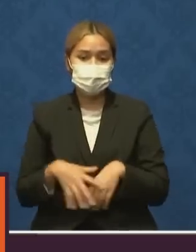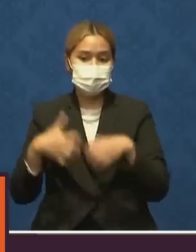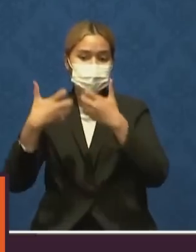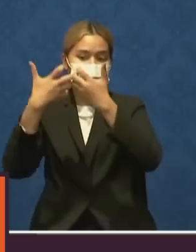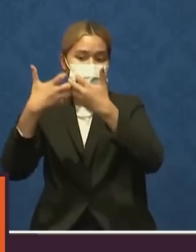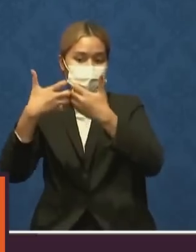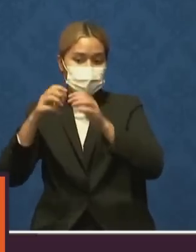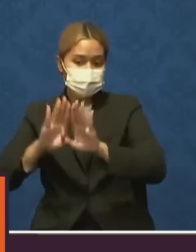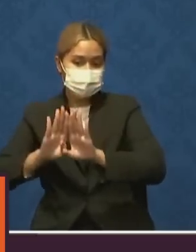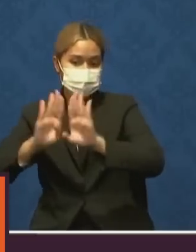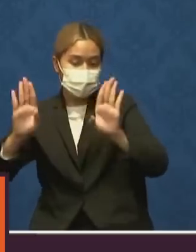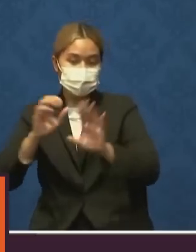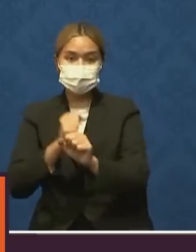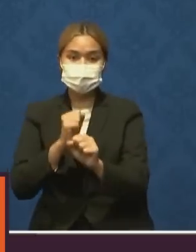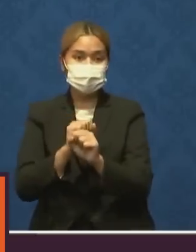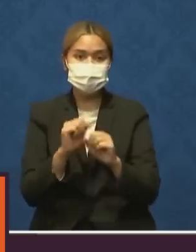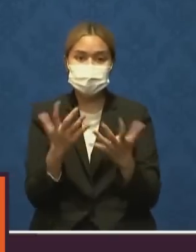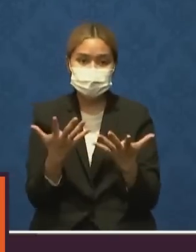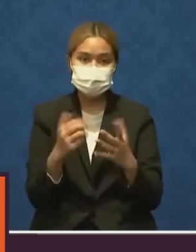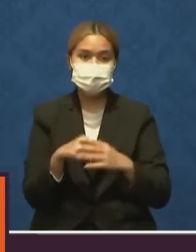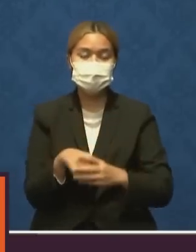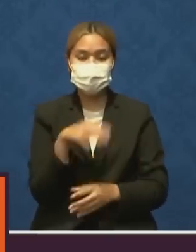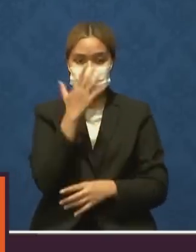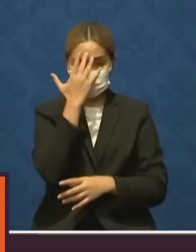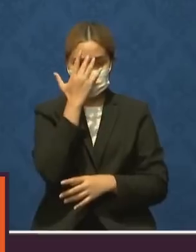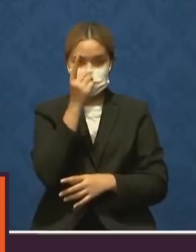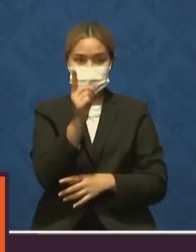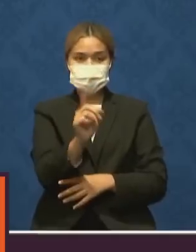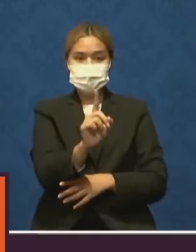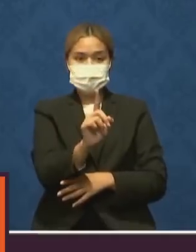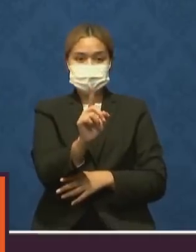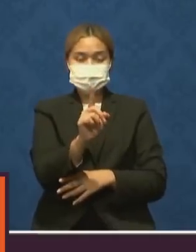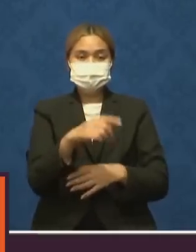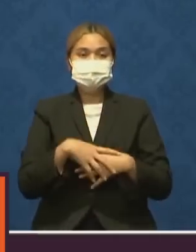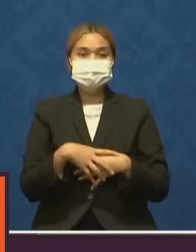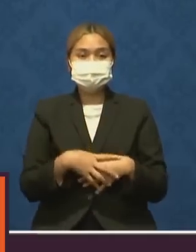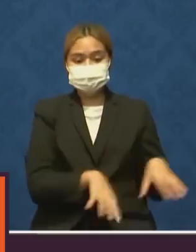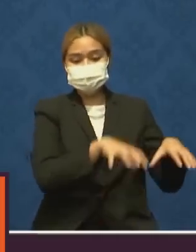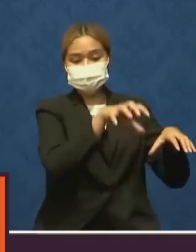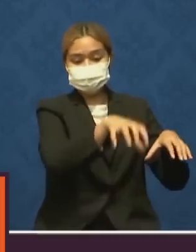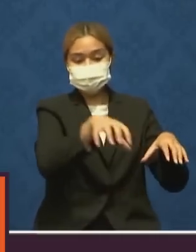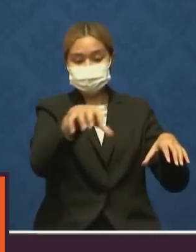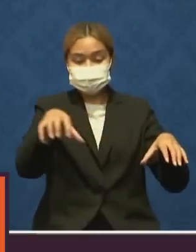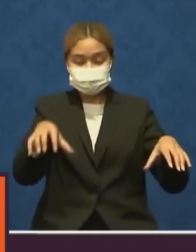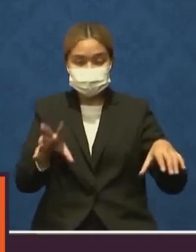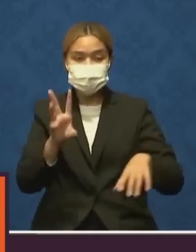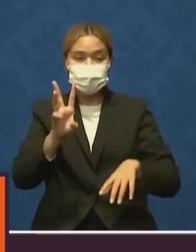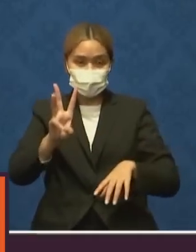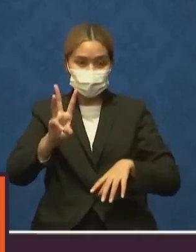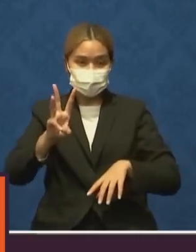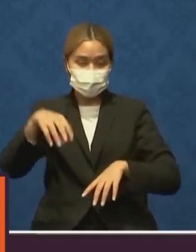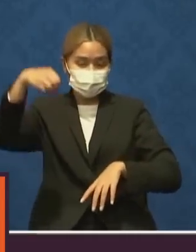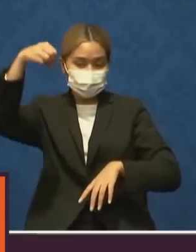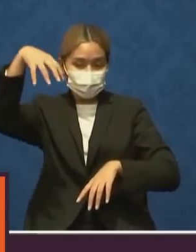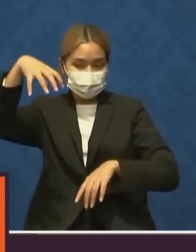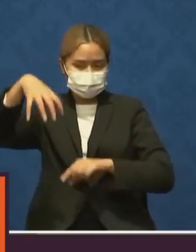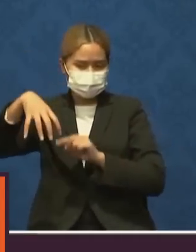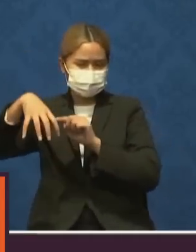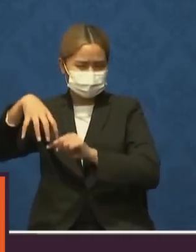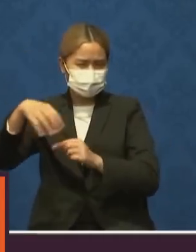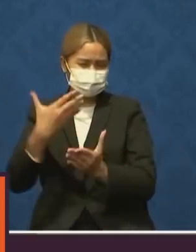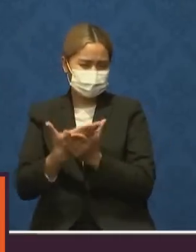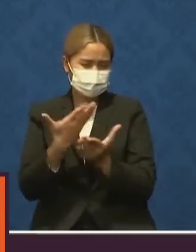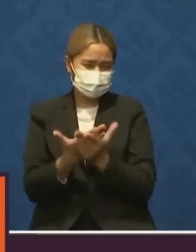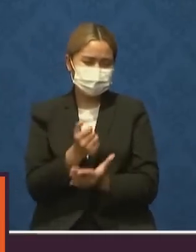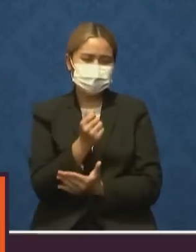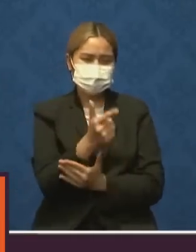เลยแ้แต่หน่วยเดีวนะครับซึแน่นอนครับหกโรงนี้กไฟาไฟพลิก็ตองจายเงินค่ปะกนก